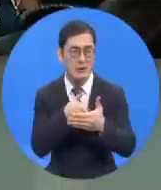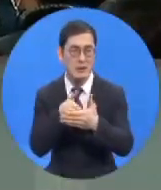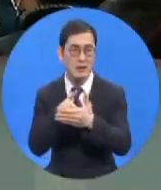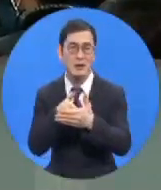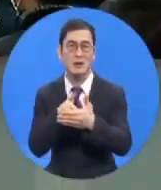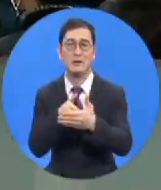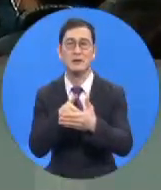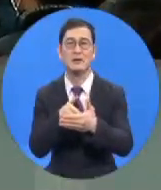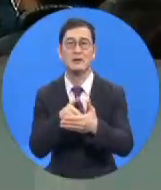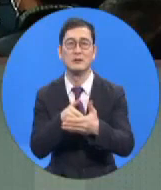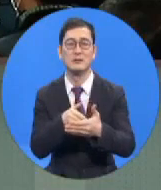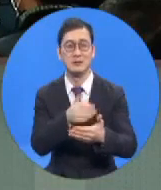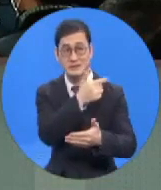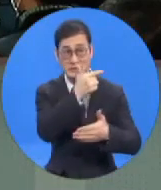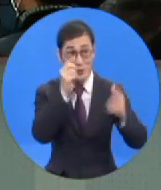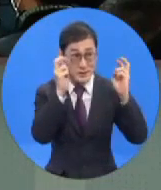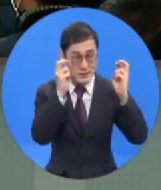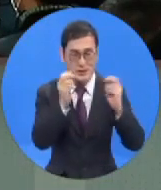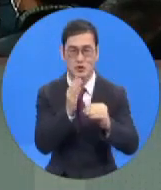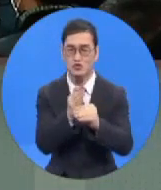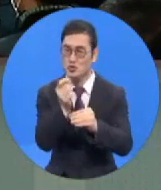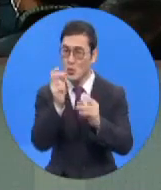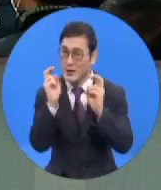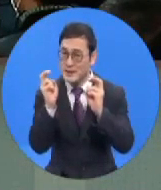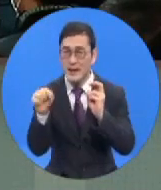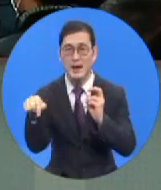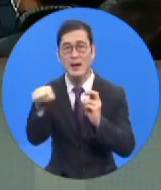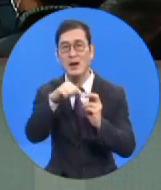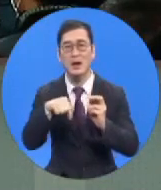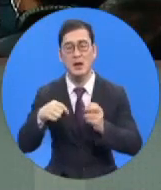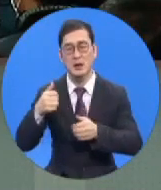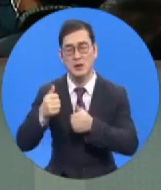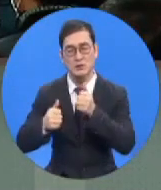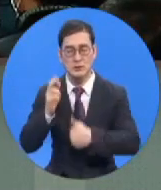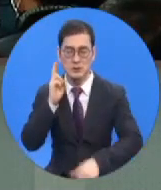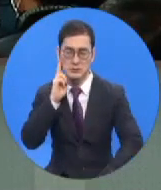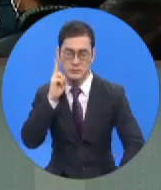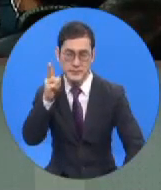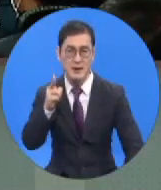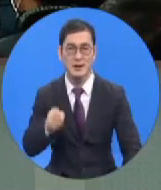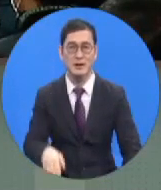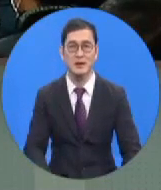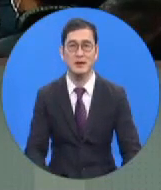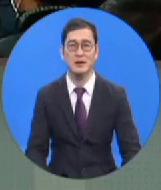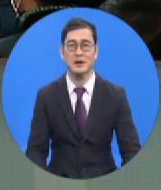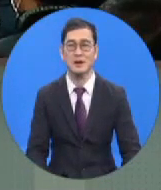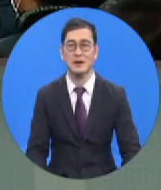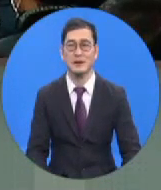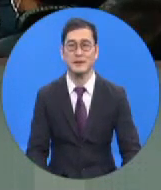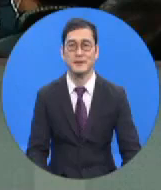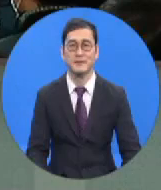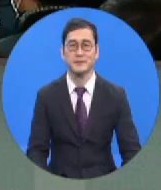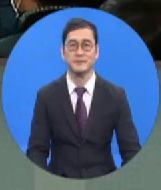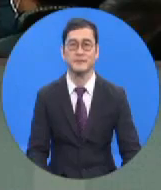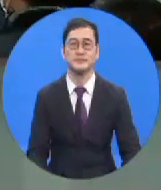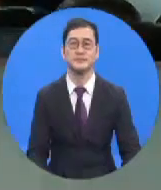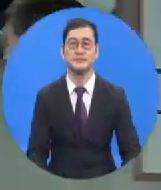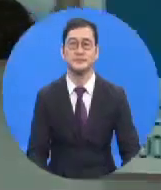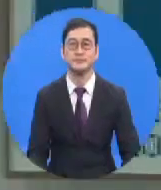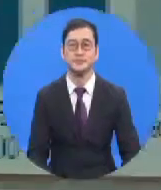상태고 중소기업도 300대 1의 그런 경쟁률을 보이고 있다는 겁니다. 표를 한번 볼까요?